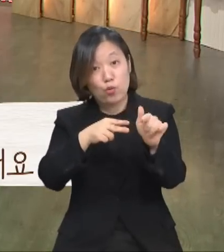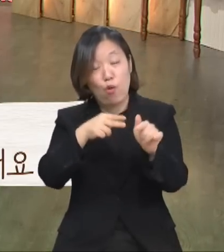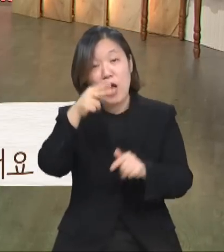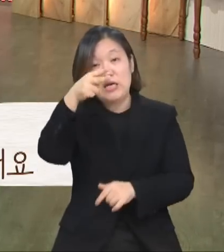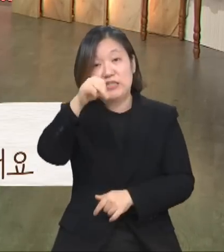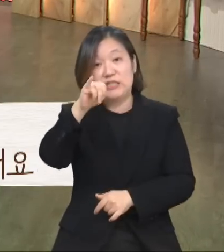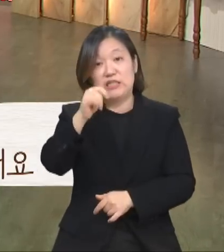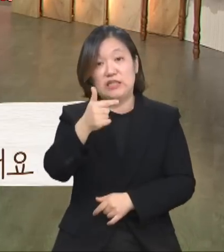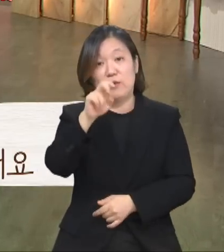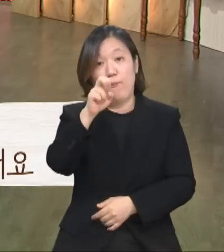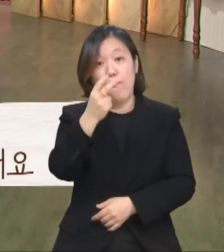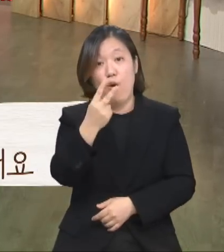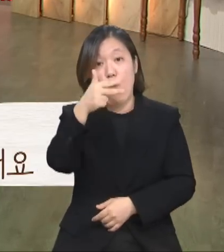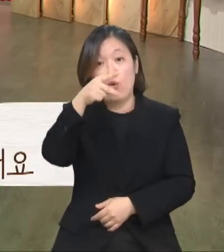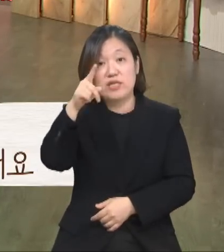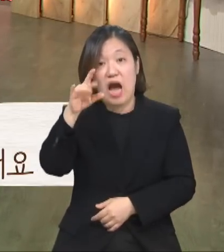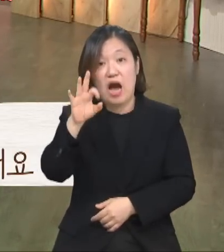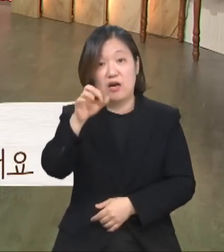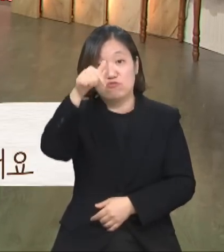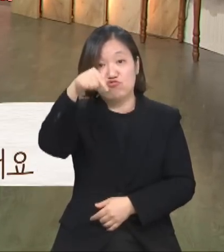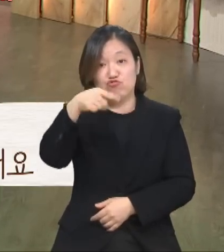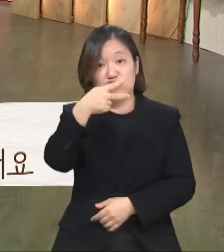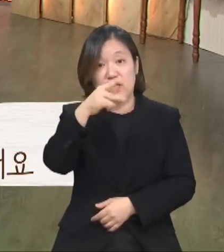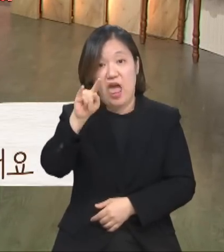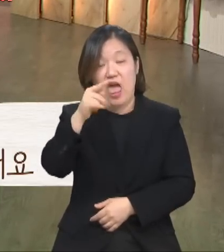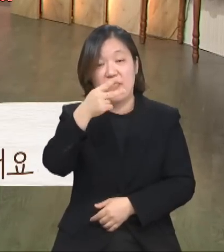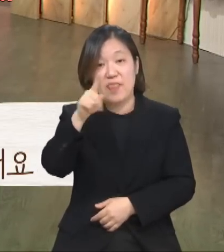신묘장구 대다라니 108번가